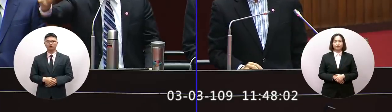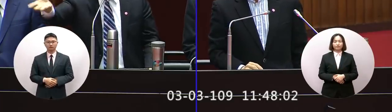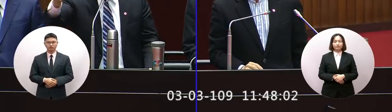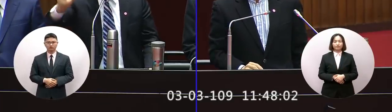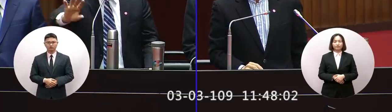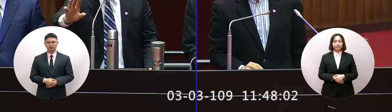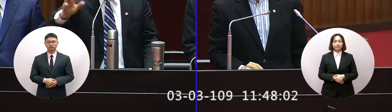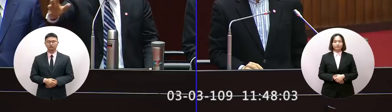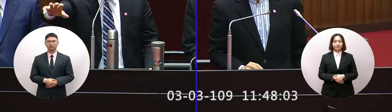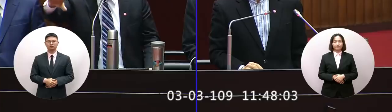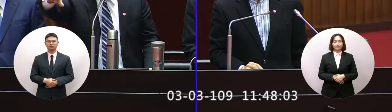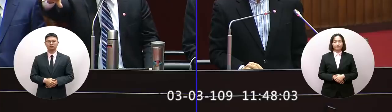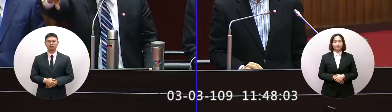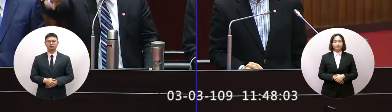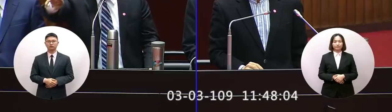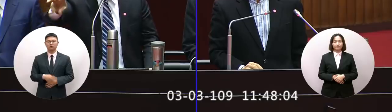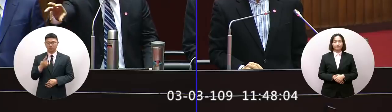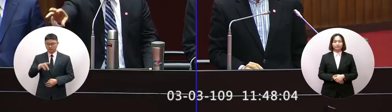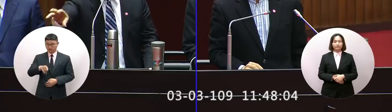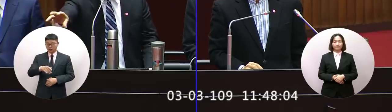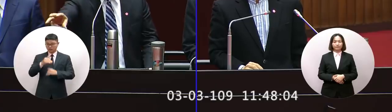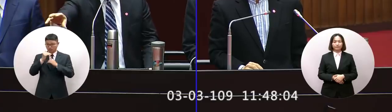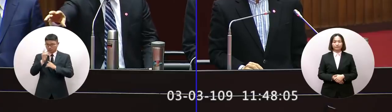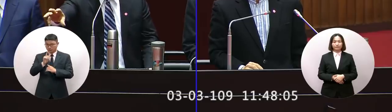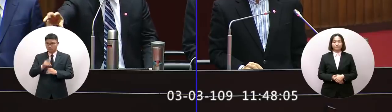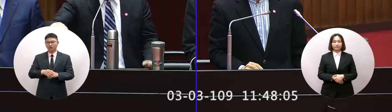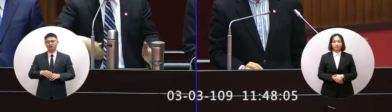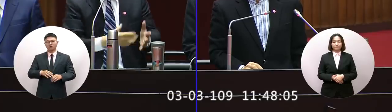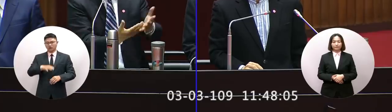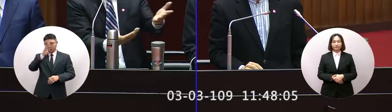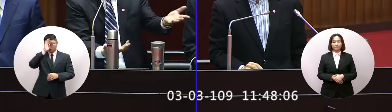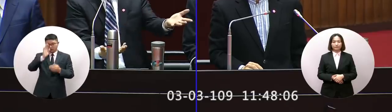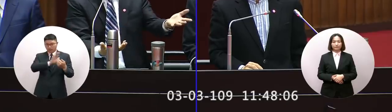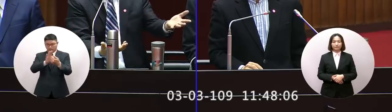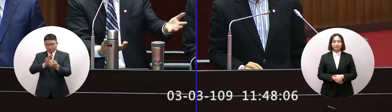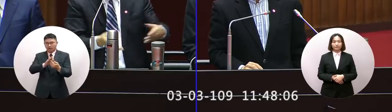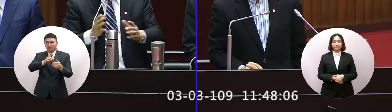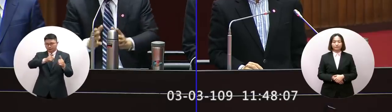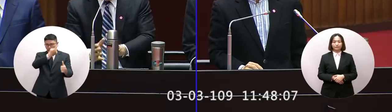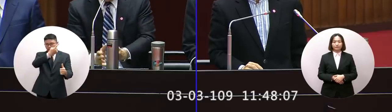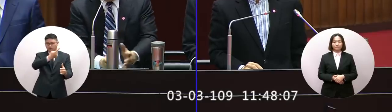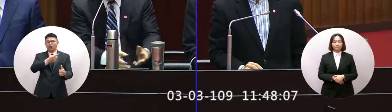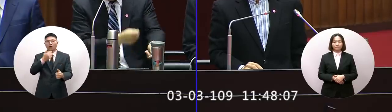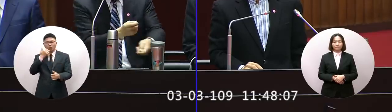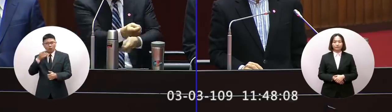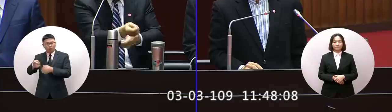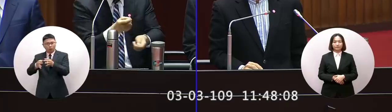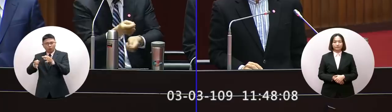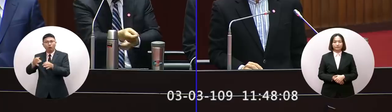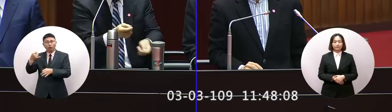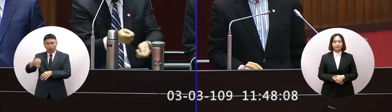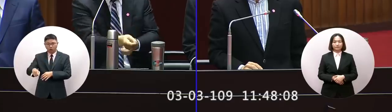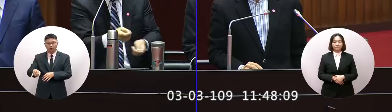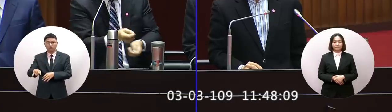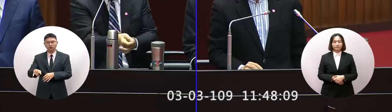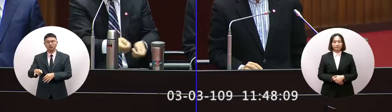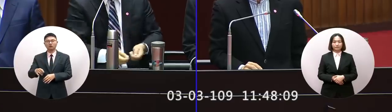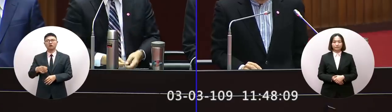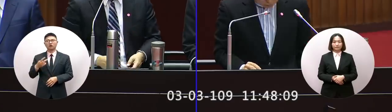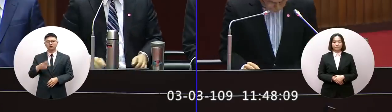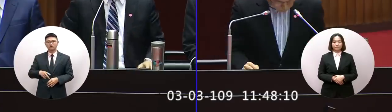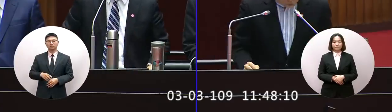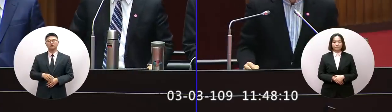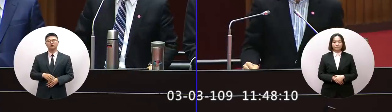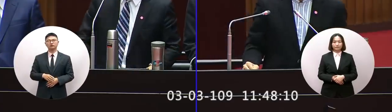現在有1010就是說進防疫上升嘛啊可以看怎麼有刺